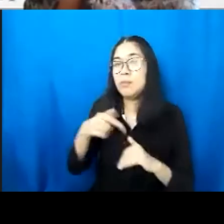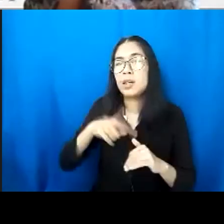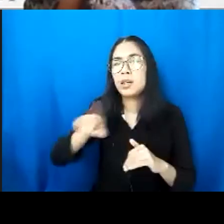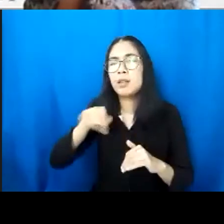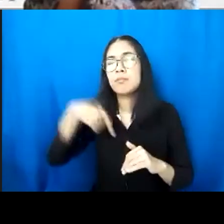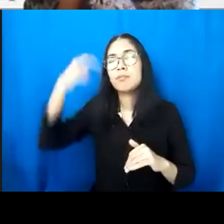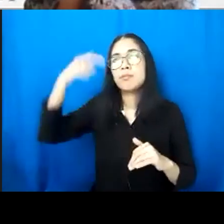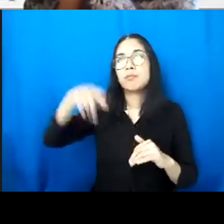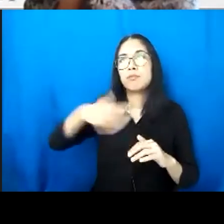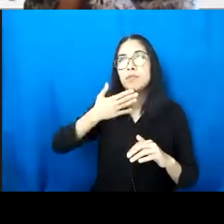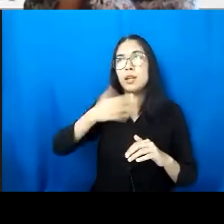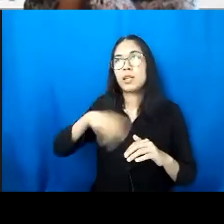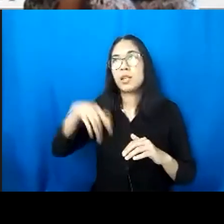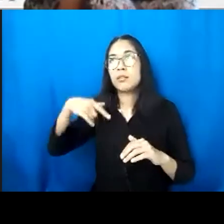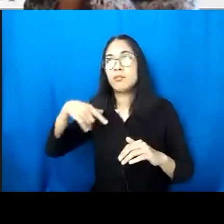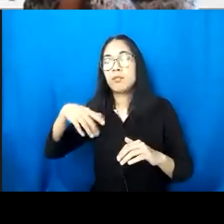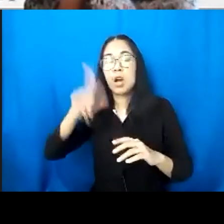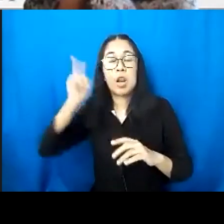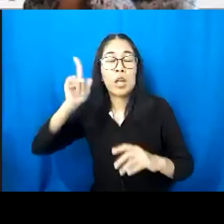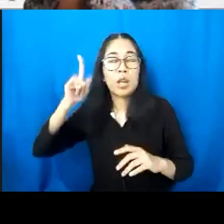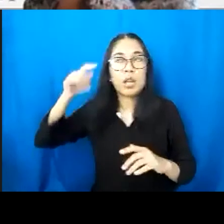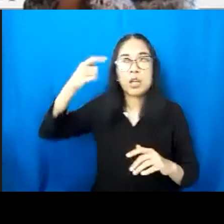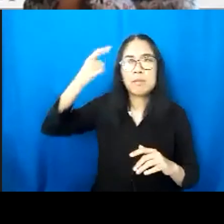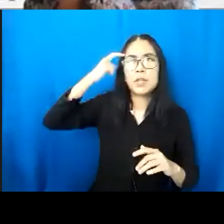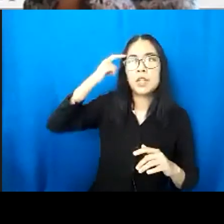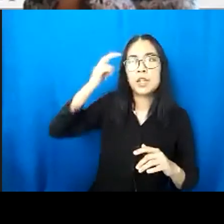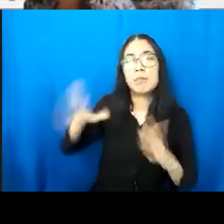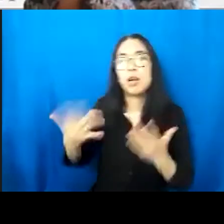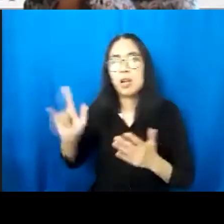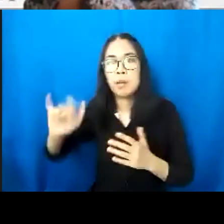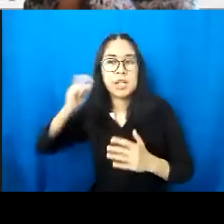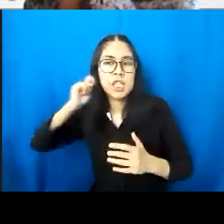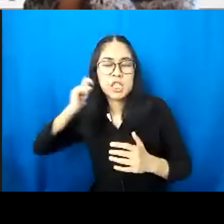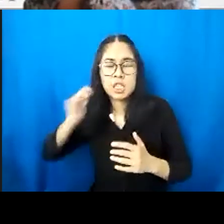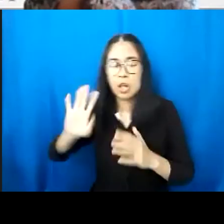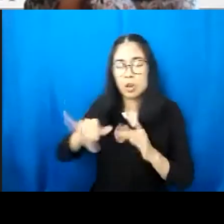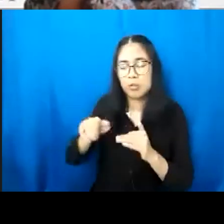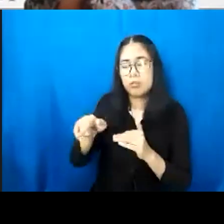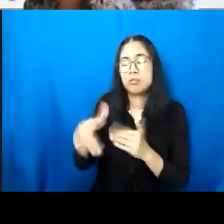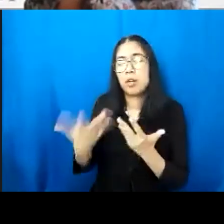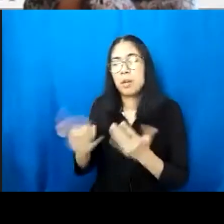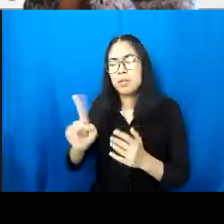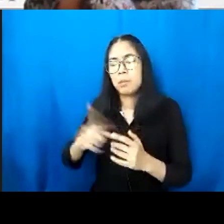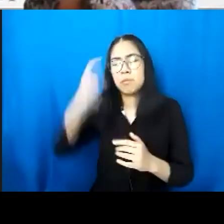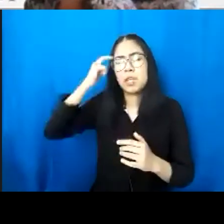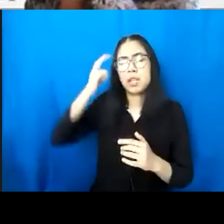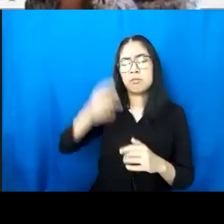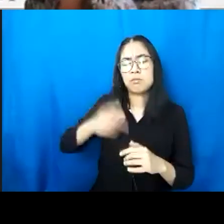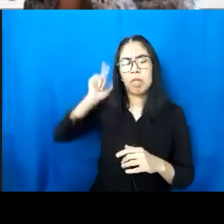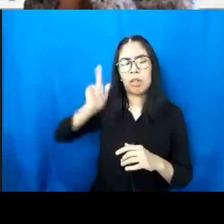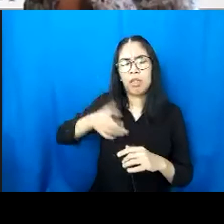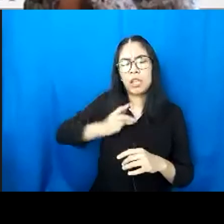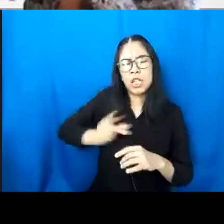untuk mengasuh anak bersama? Karena terkadang saya berpikir kalau laki-laki itu nggak mau ribet.